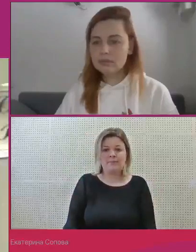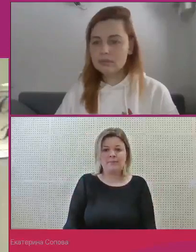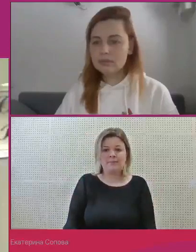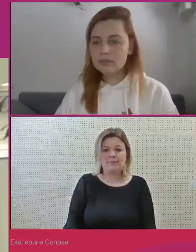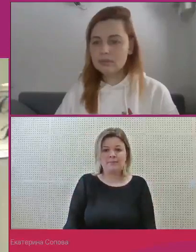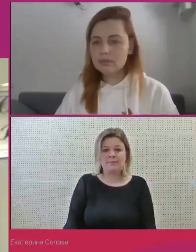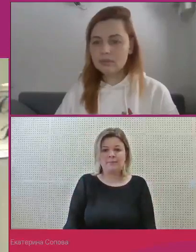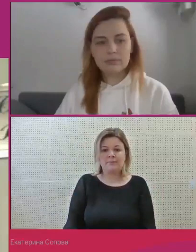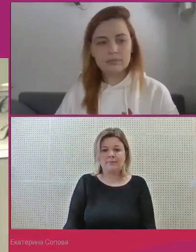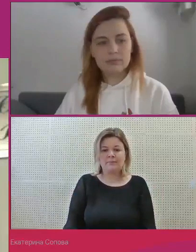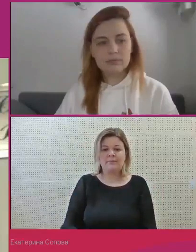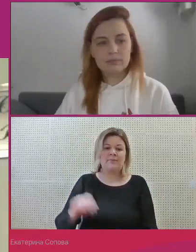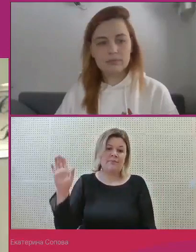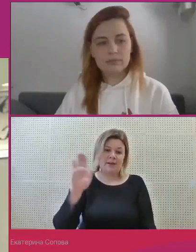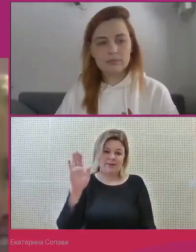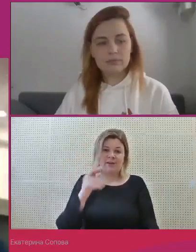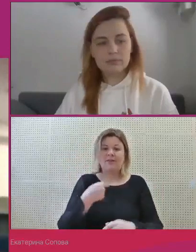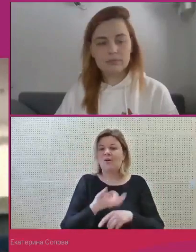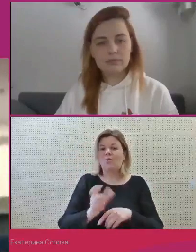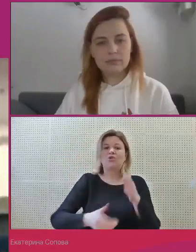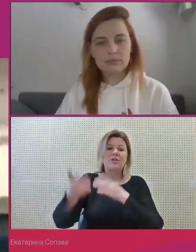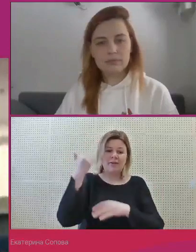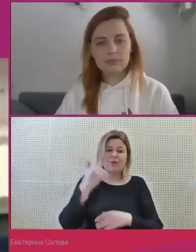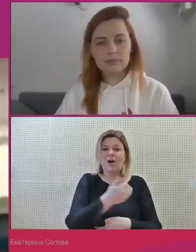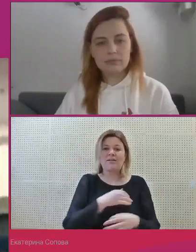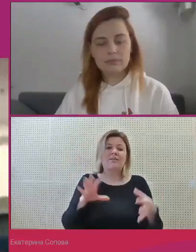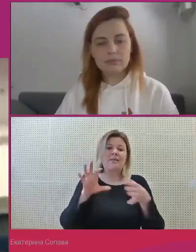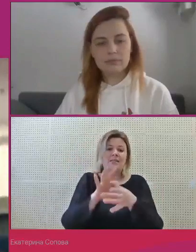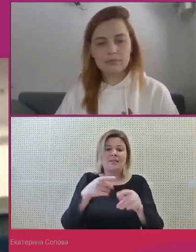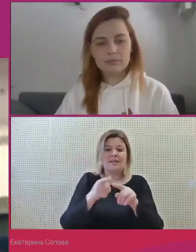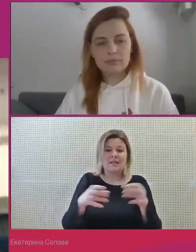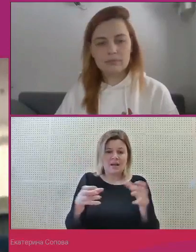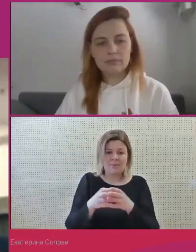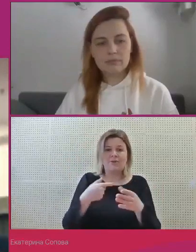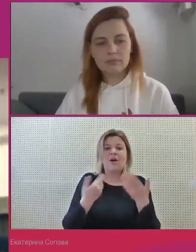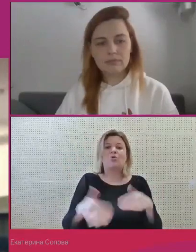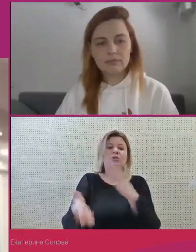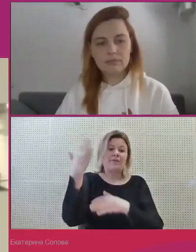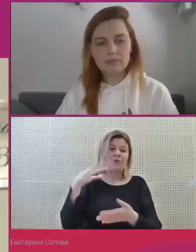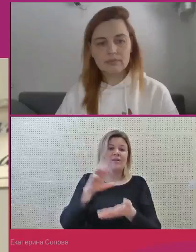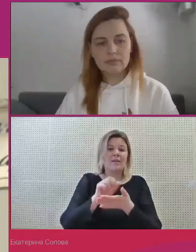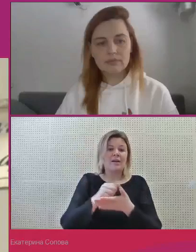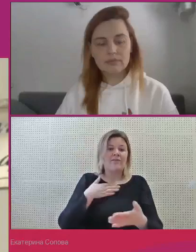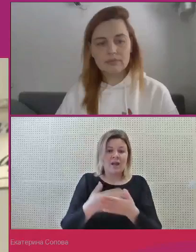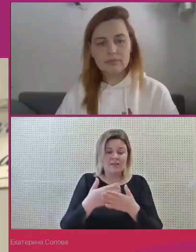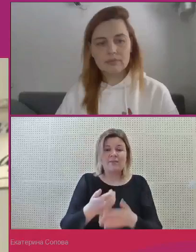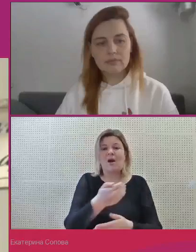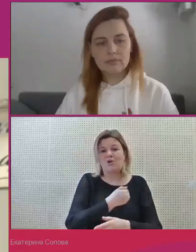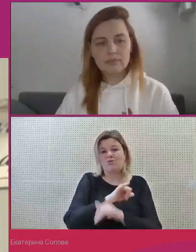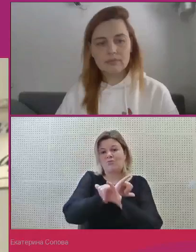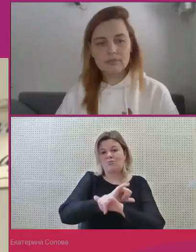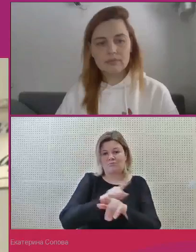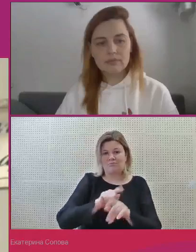Я очень давно хотела присоединиться к этой команде. Я давно занимаюсь волонтерством и хочу расти в этом направлении. Это поможет